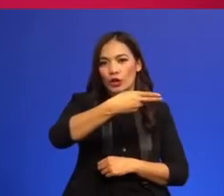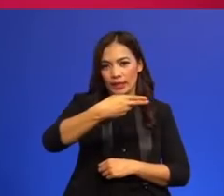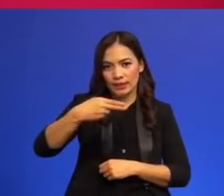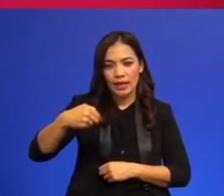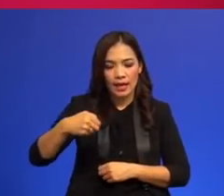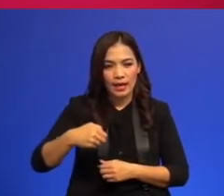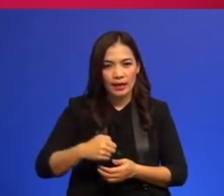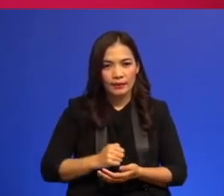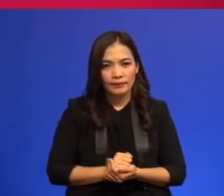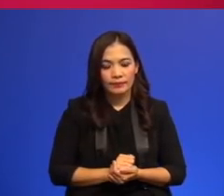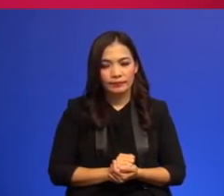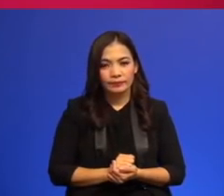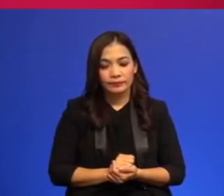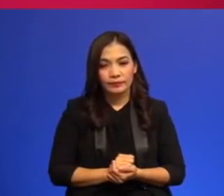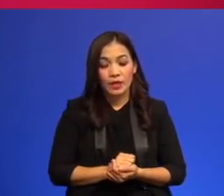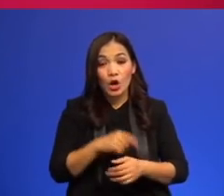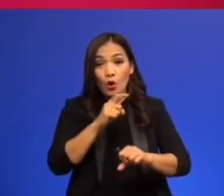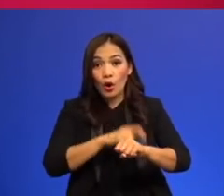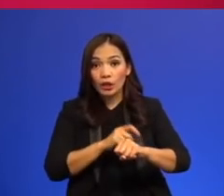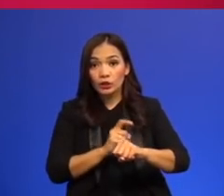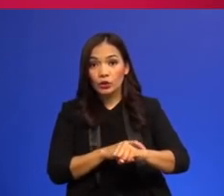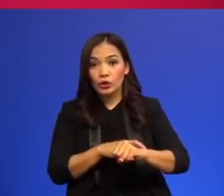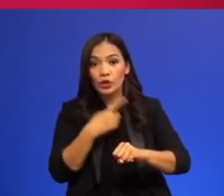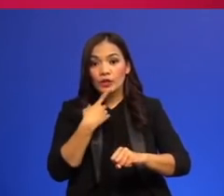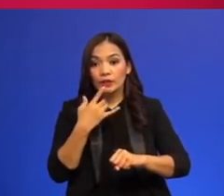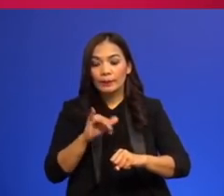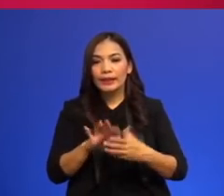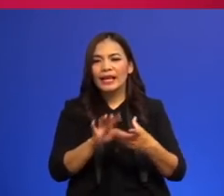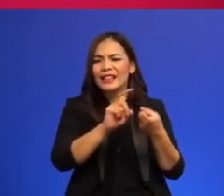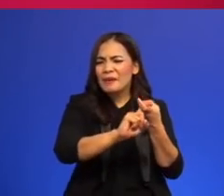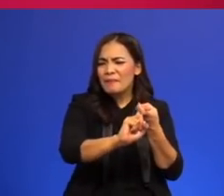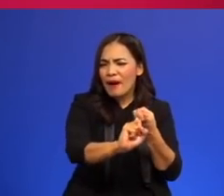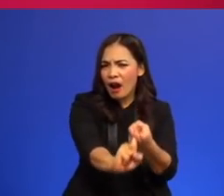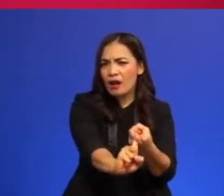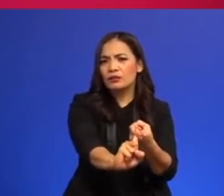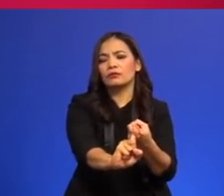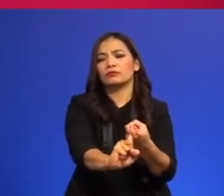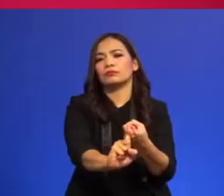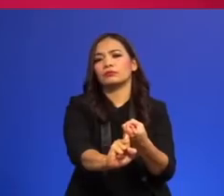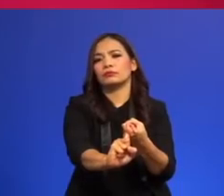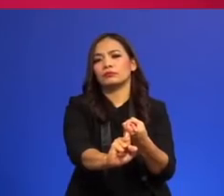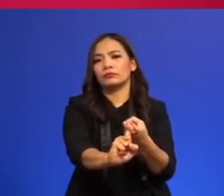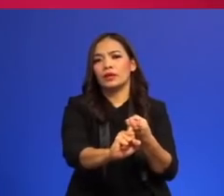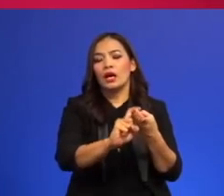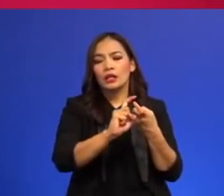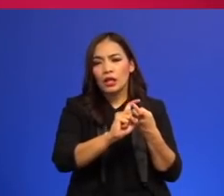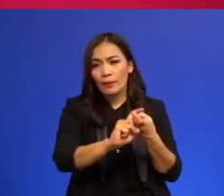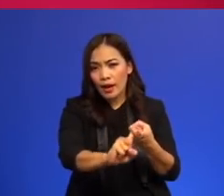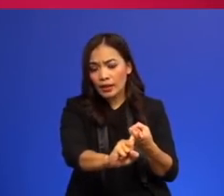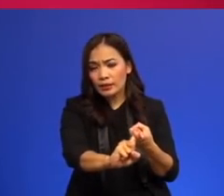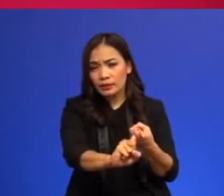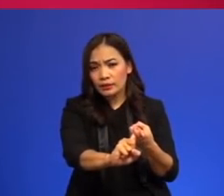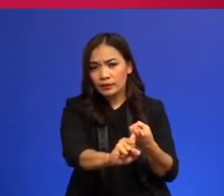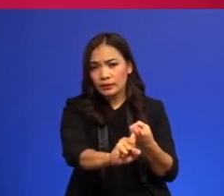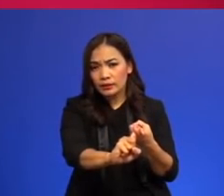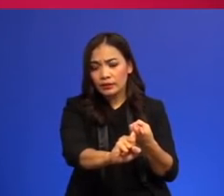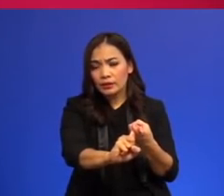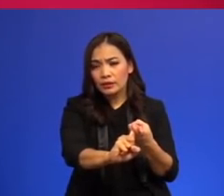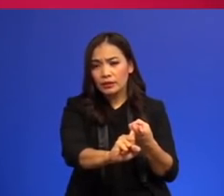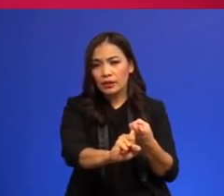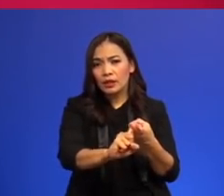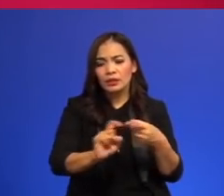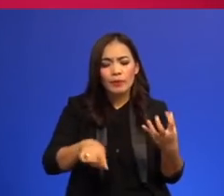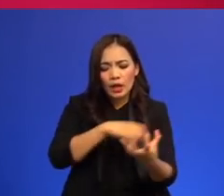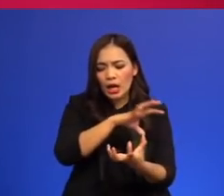Indonesia. Di mana suasana kekerabatan sangat kuat. Suasana kekerabatan sangat